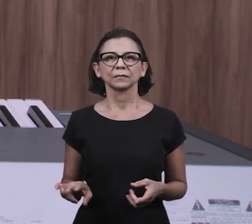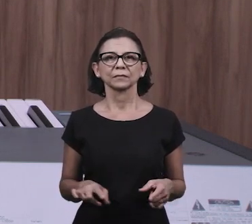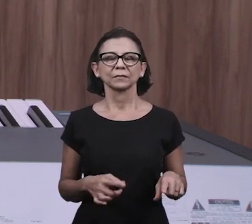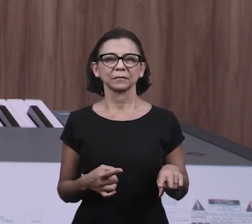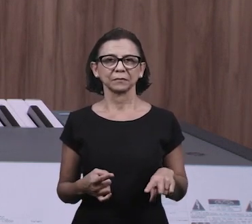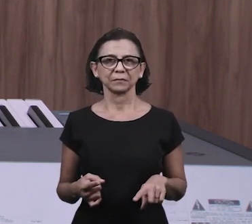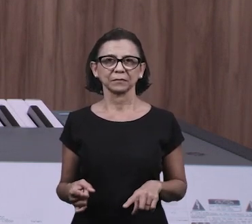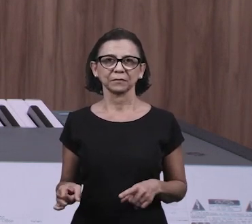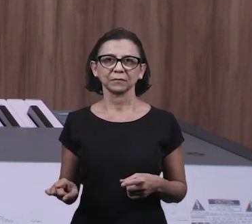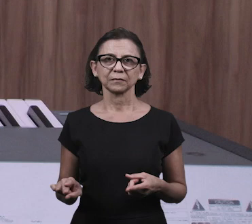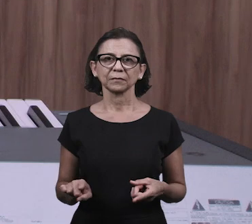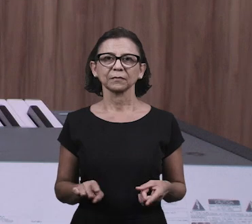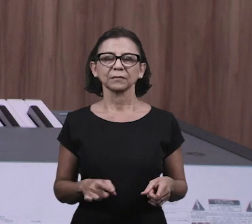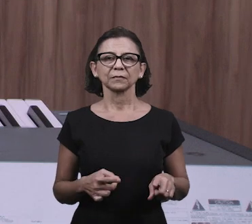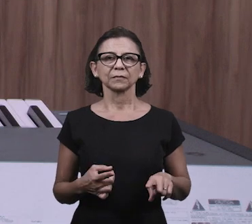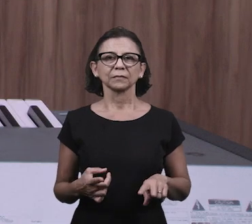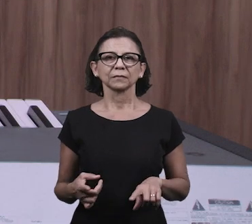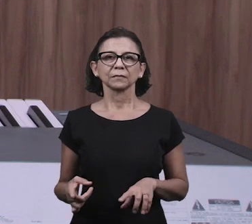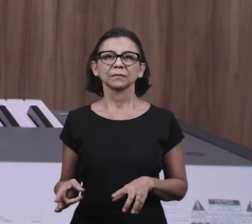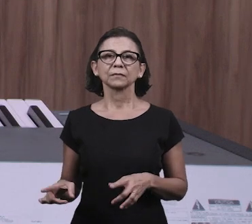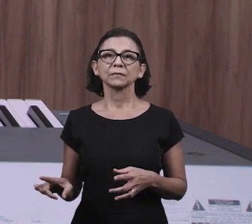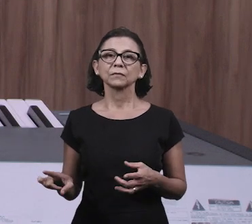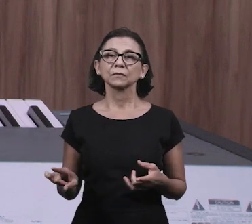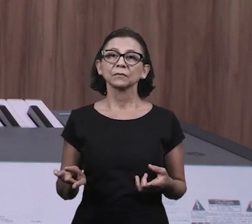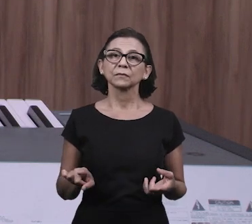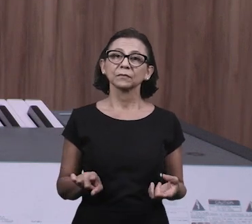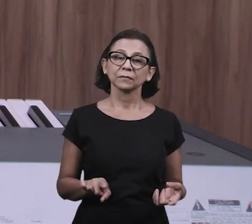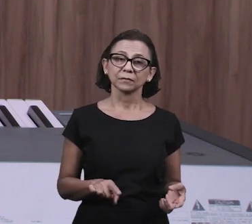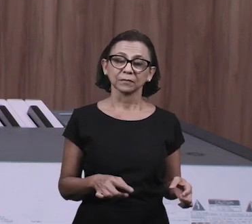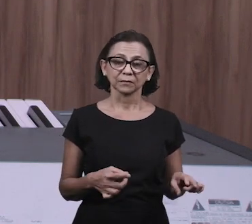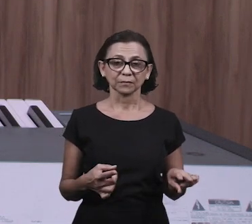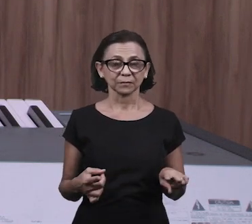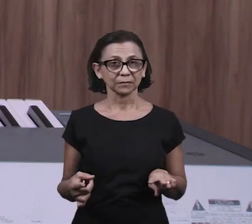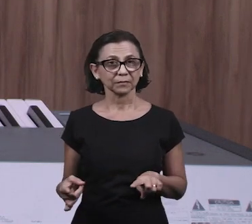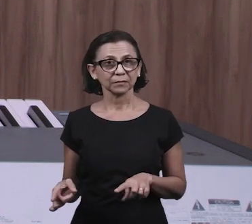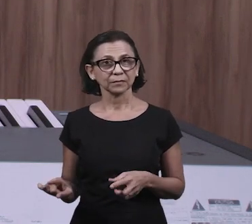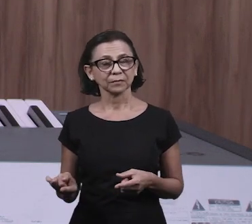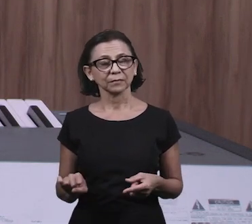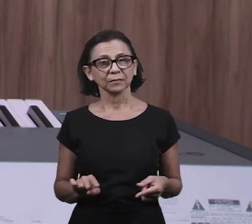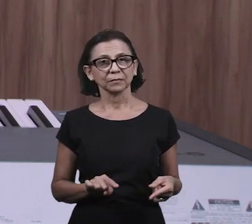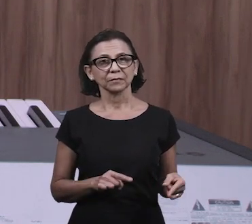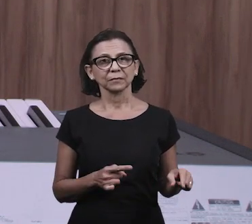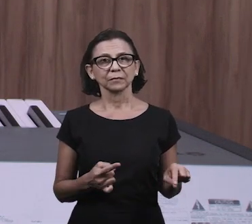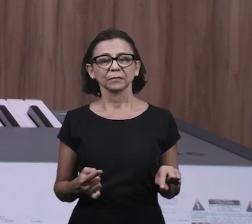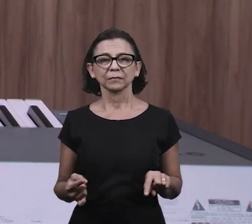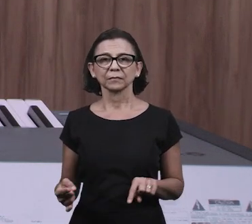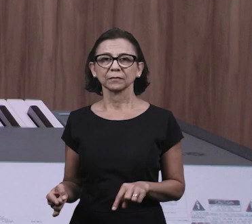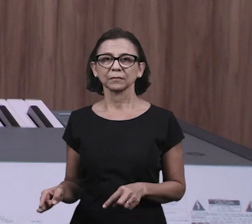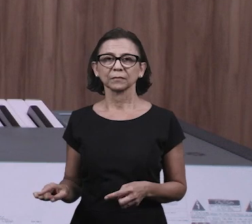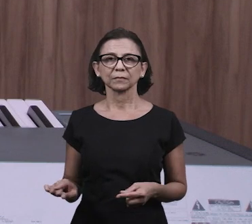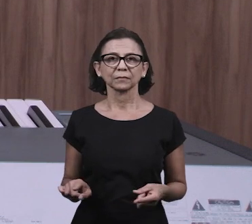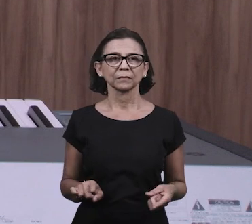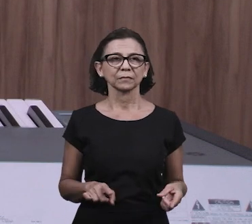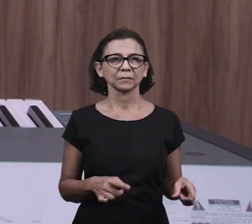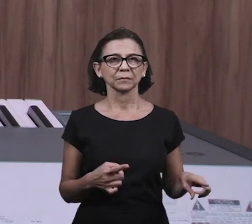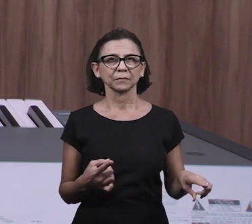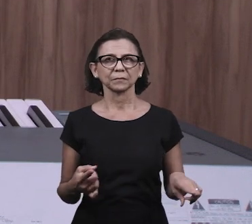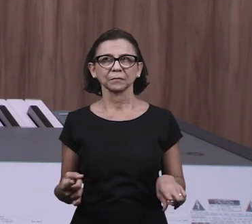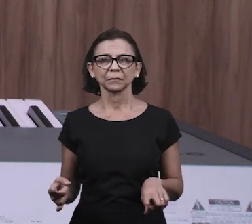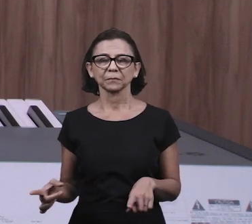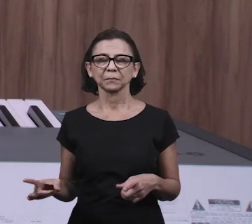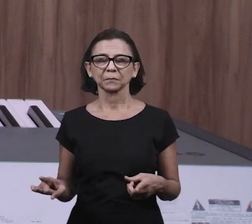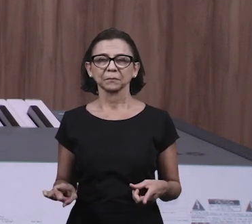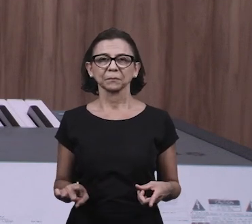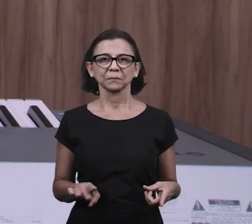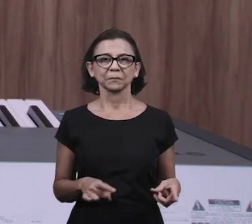ré. Fá, mi, ré, fá, sol. Dó, si, lá,